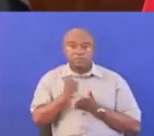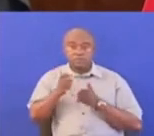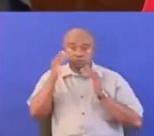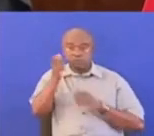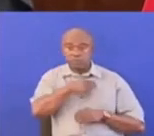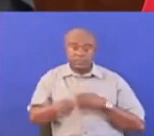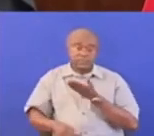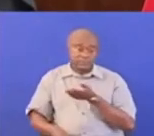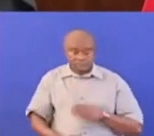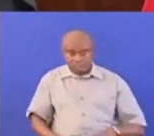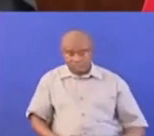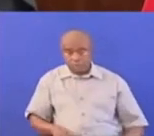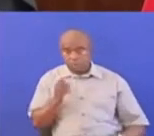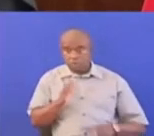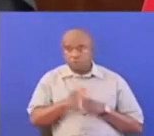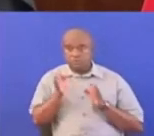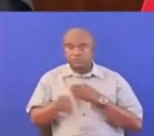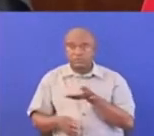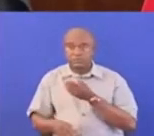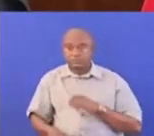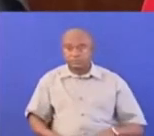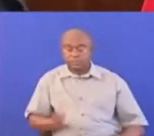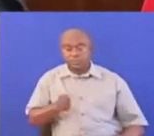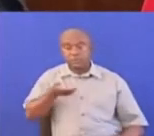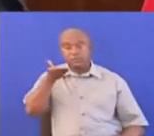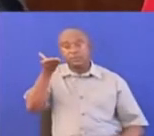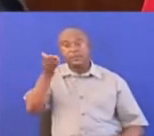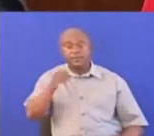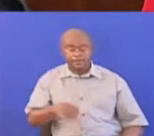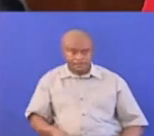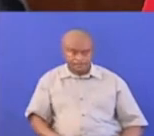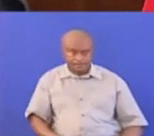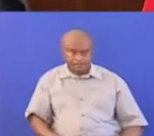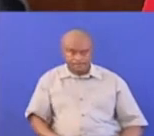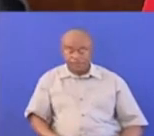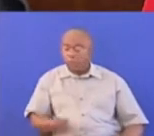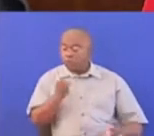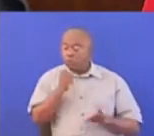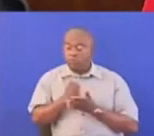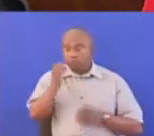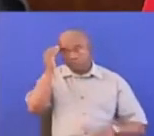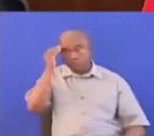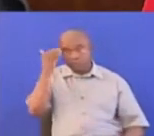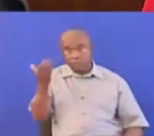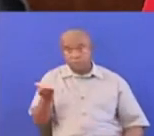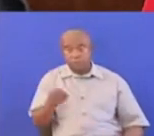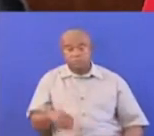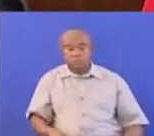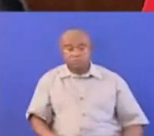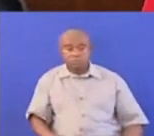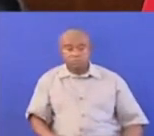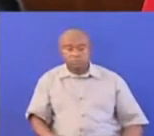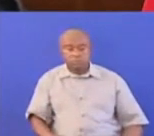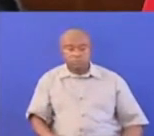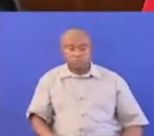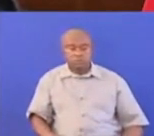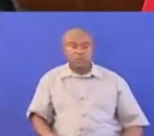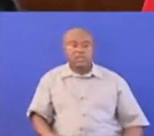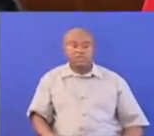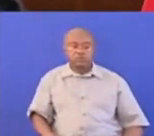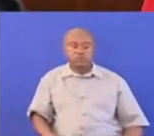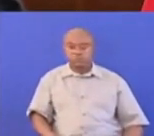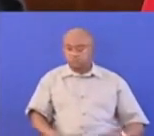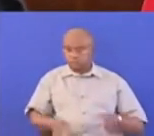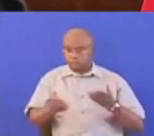Rais, kwanza nichukue nafasi hii kupongeza sana Mheshimiwa Waziri kwa uamuzi huu wa busara. Mimi nitamke bayana